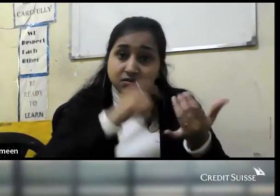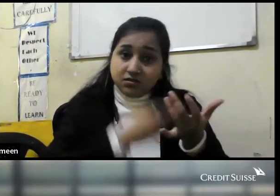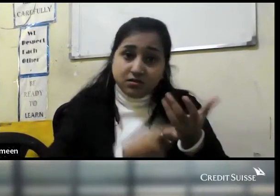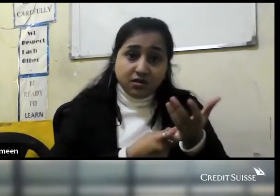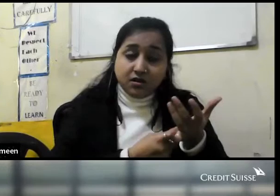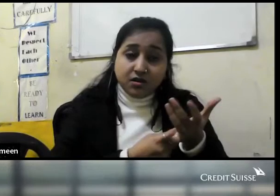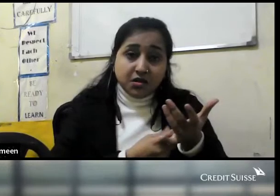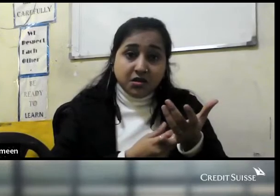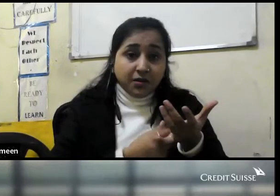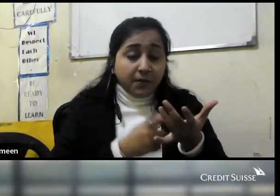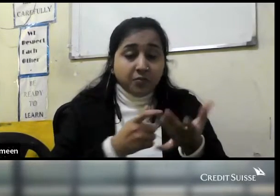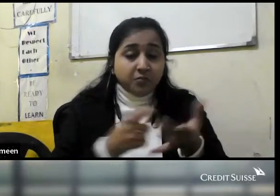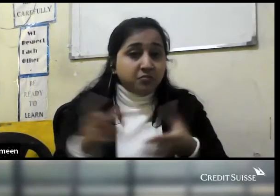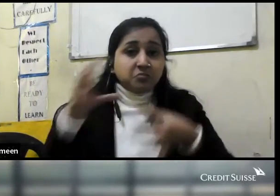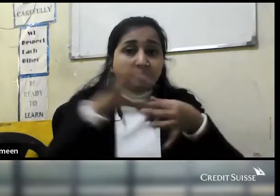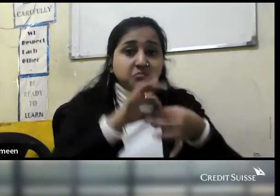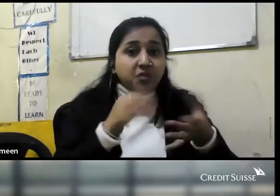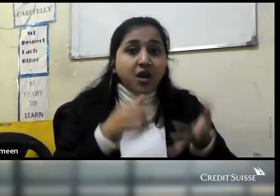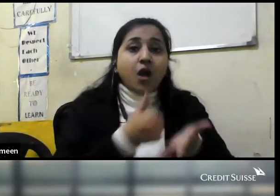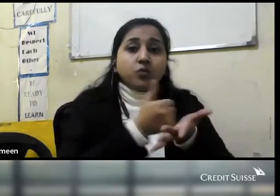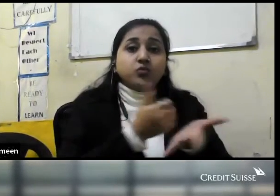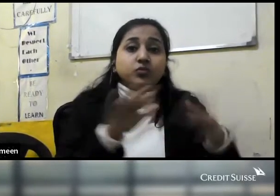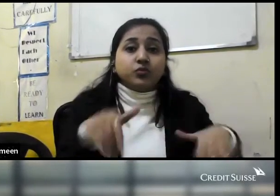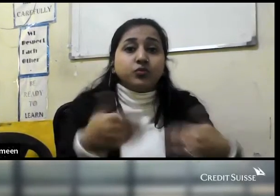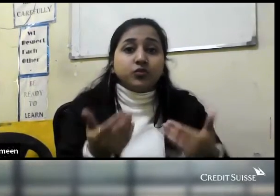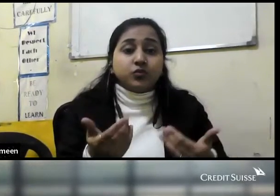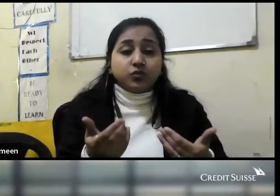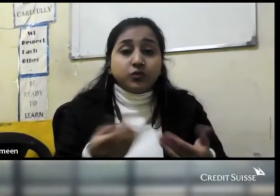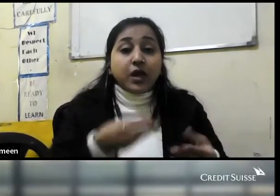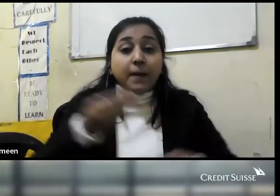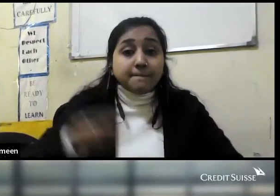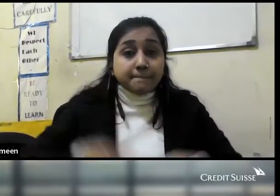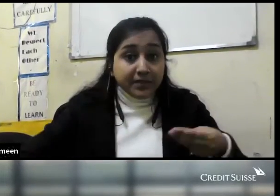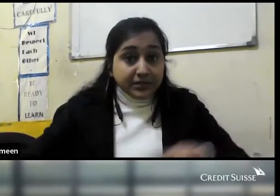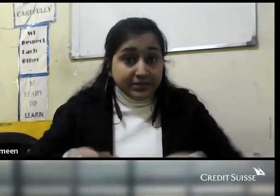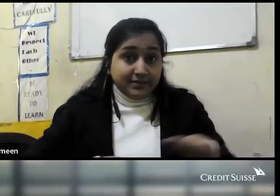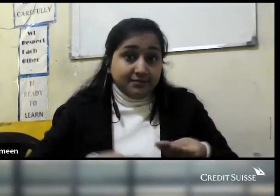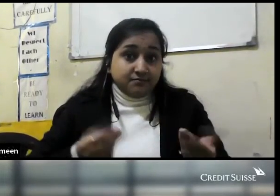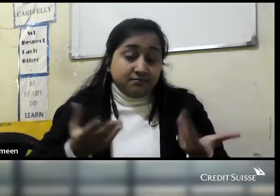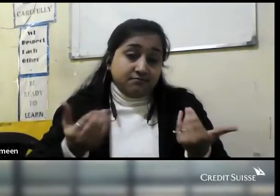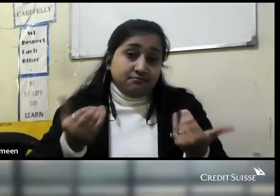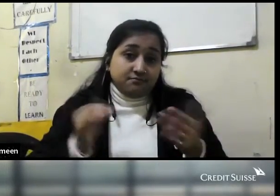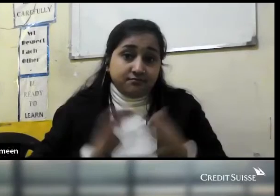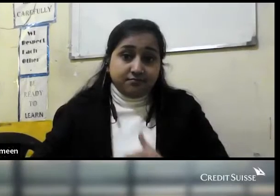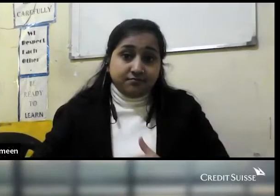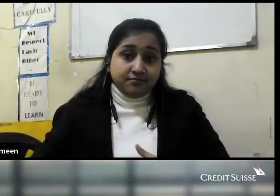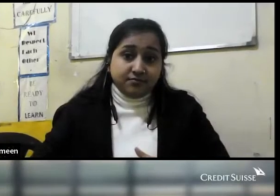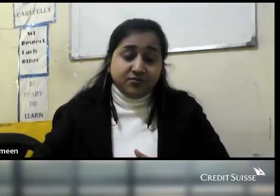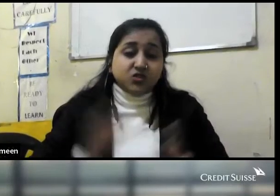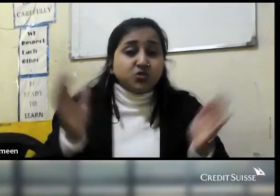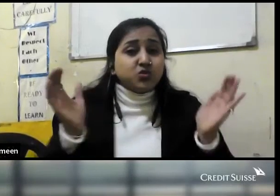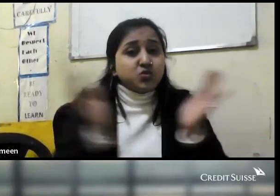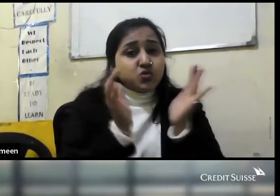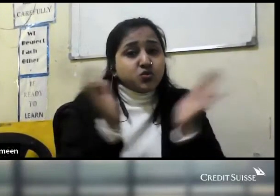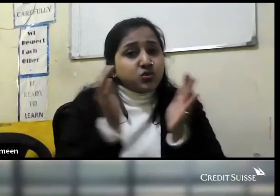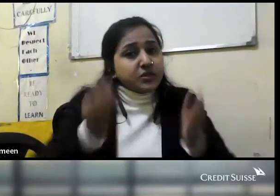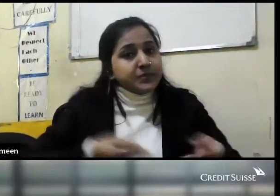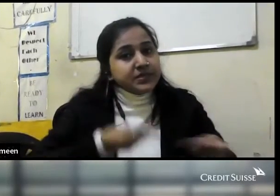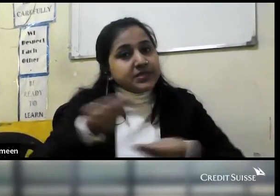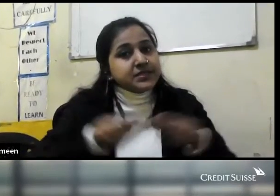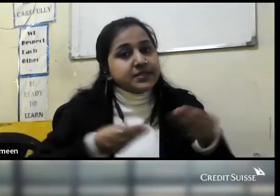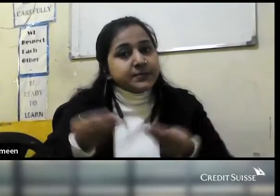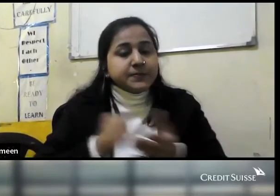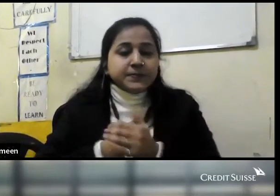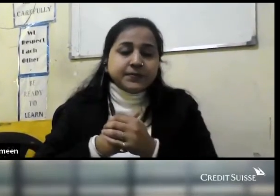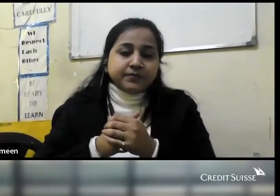एक्सपेंस है नहीं. लेकिन एंटरप्रेन्योरशिप बहुत इंपॉर्टेंट है. बाय द वे, एंटरप्रेन्योरशिप का एक पैनल लेटर इन द डे ऑर्गेनाइज